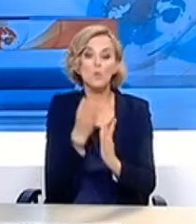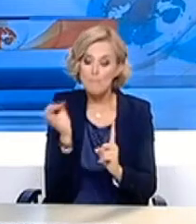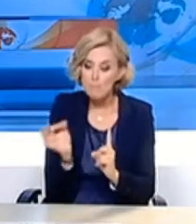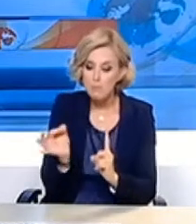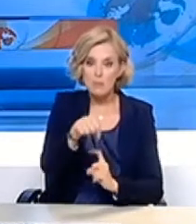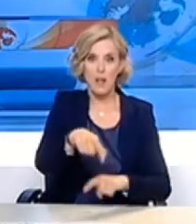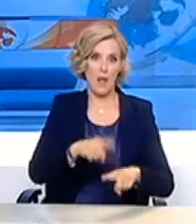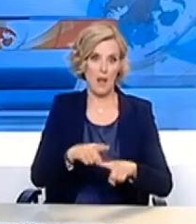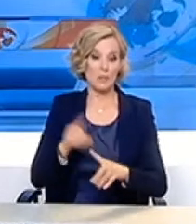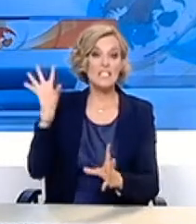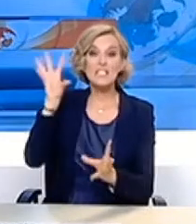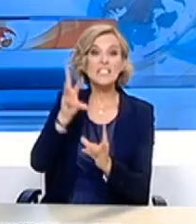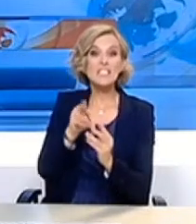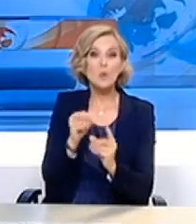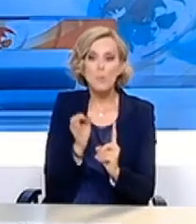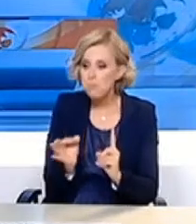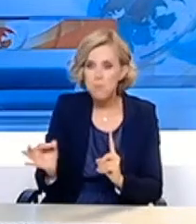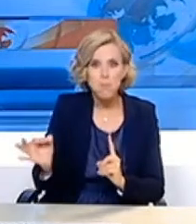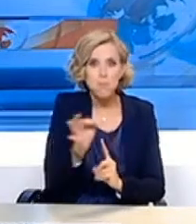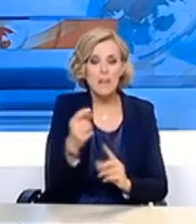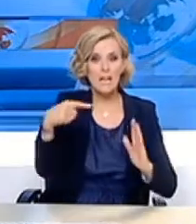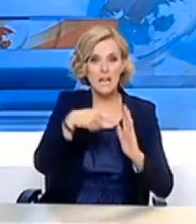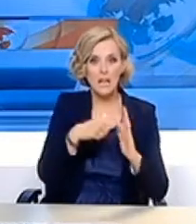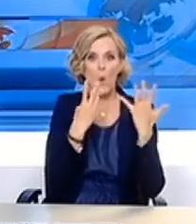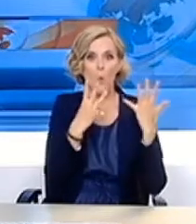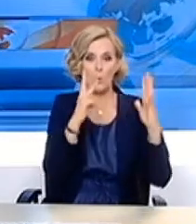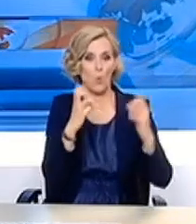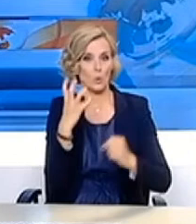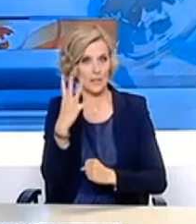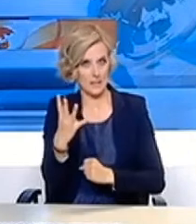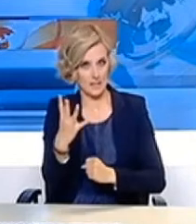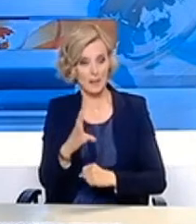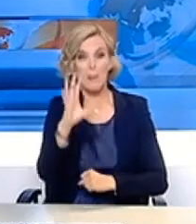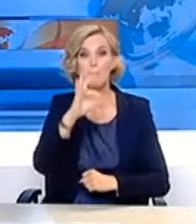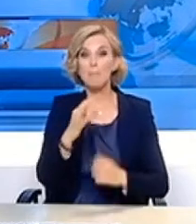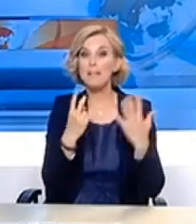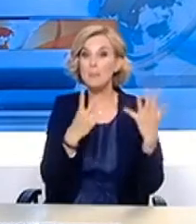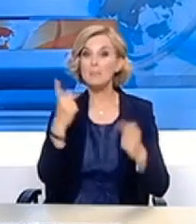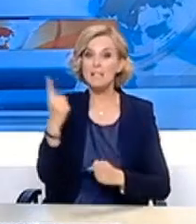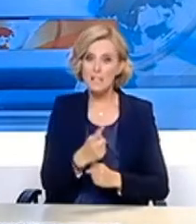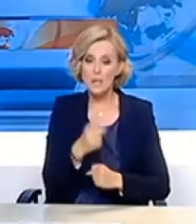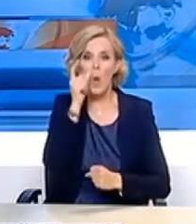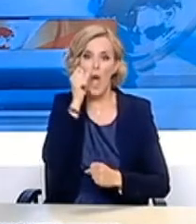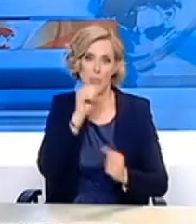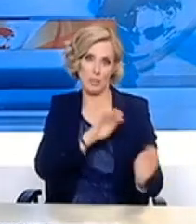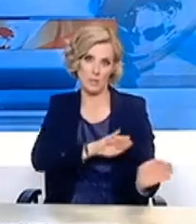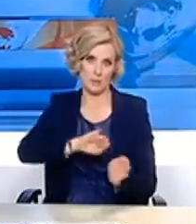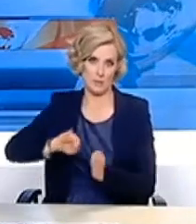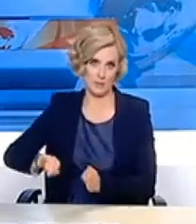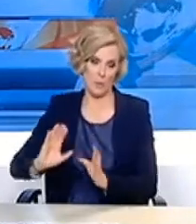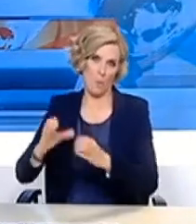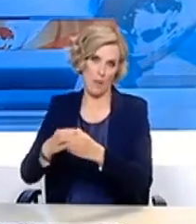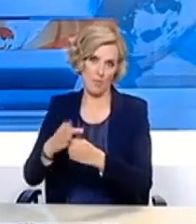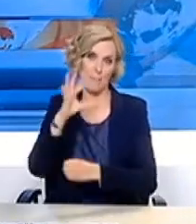Ο συνολικός αριθμός των κρουσμάτων είναι 1.884, εκ των οποίων το 57% αφορά άνδρες.